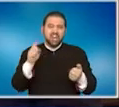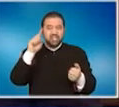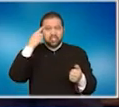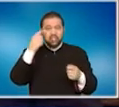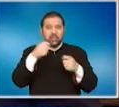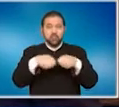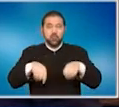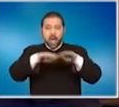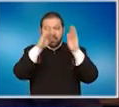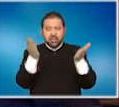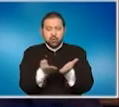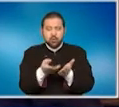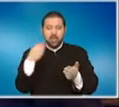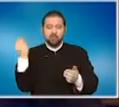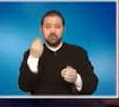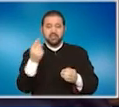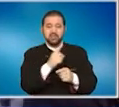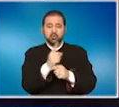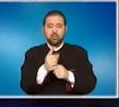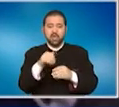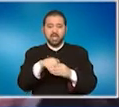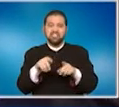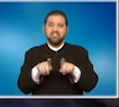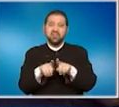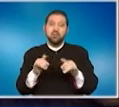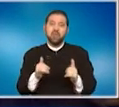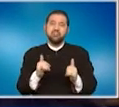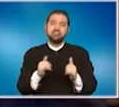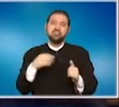până la cap. În rest, minunii ca acestea